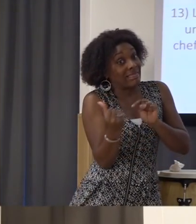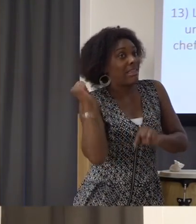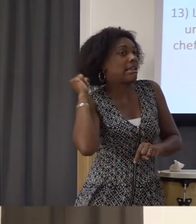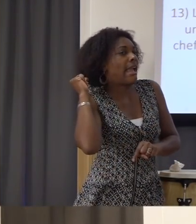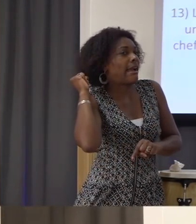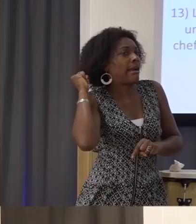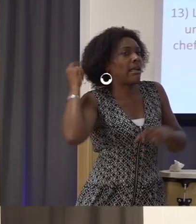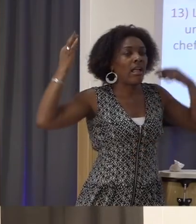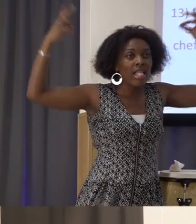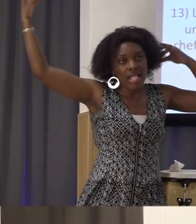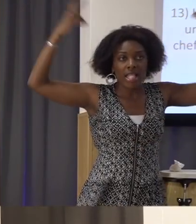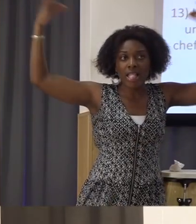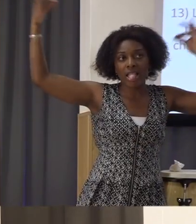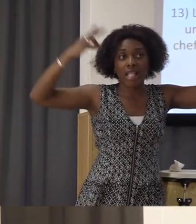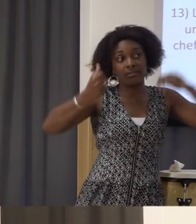Alléluia.